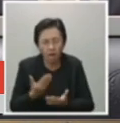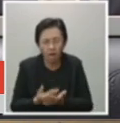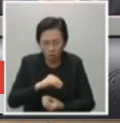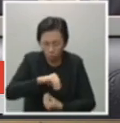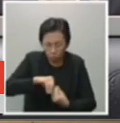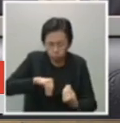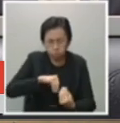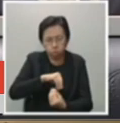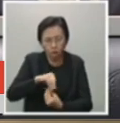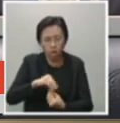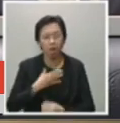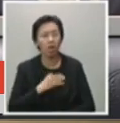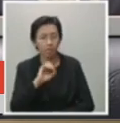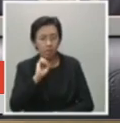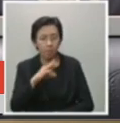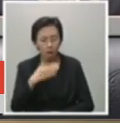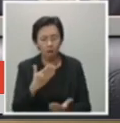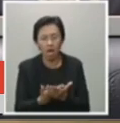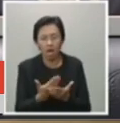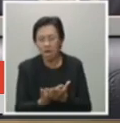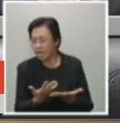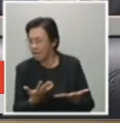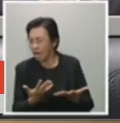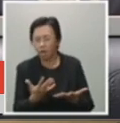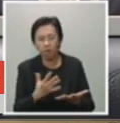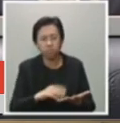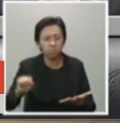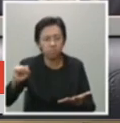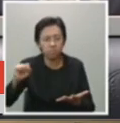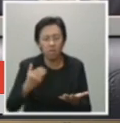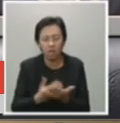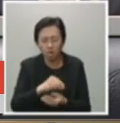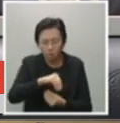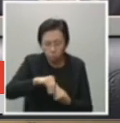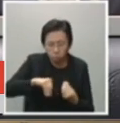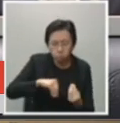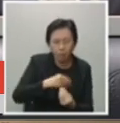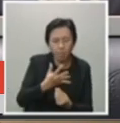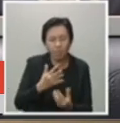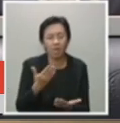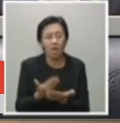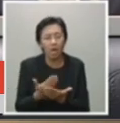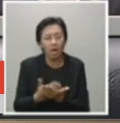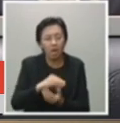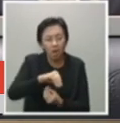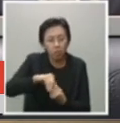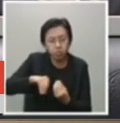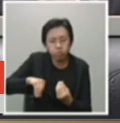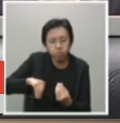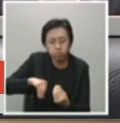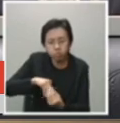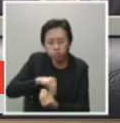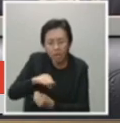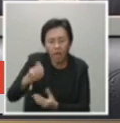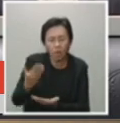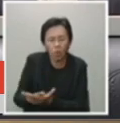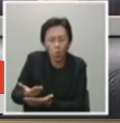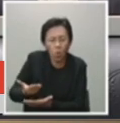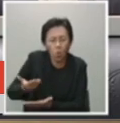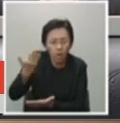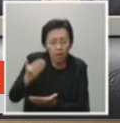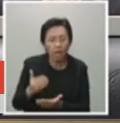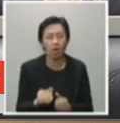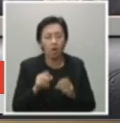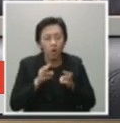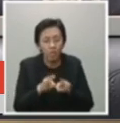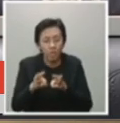ดิฉันเคยบอกแล้วค่ะว่าเงินมันหายไปจากระบบการหมุนเวียนเงินถูกส่งต่อให้เจ้าสัวจนหมดและวิธีการหาเงินของรั